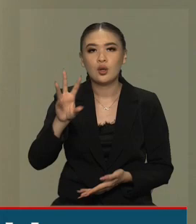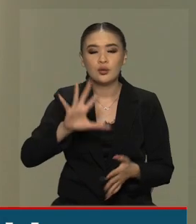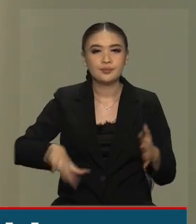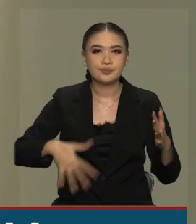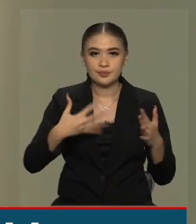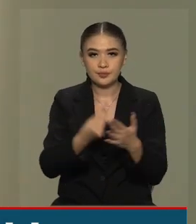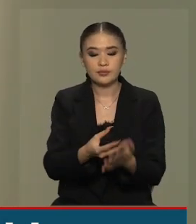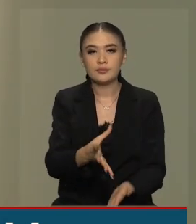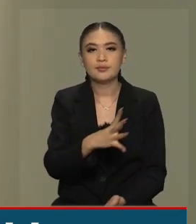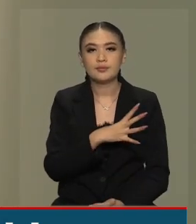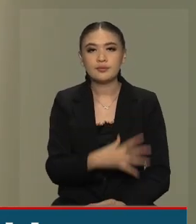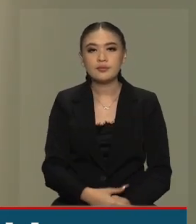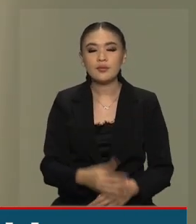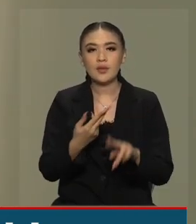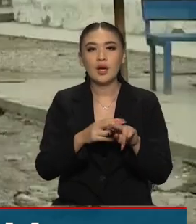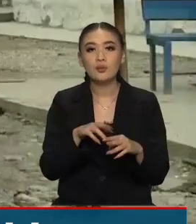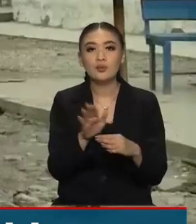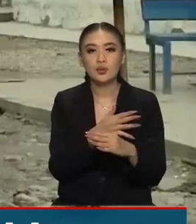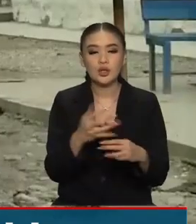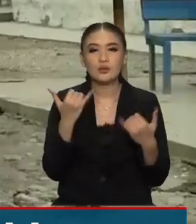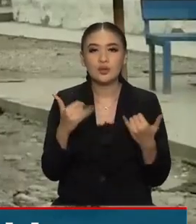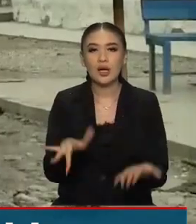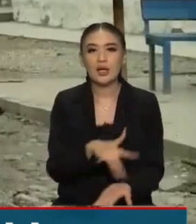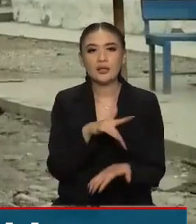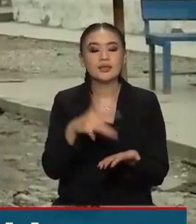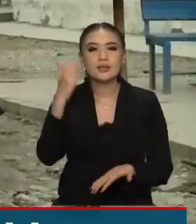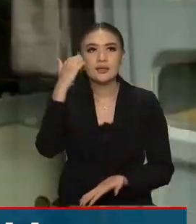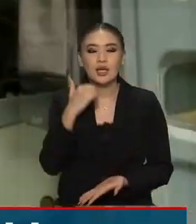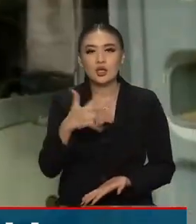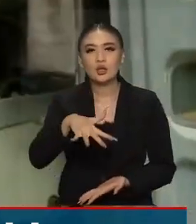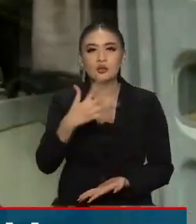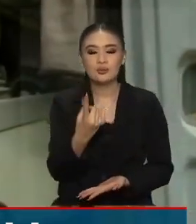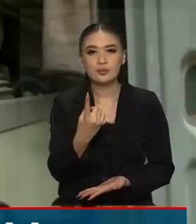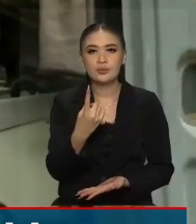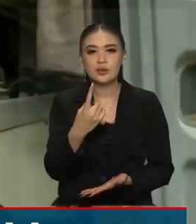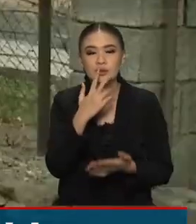астам қаржы бөлініпті. Мұнан бөлек қазір қалада ескірген 55 тұрғын үйге